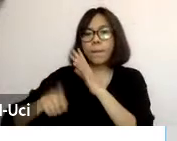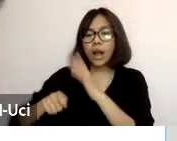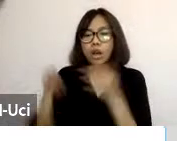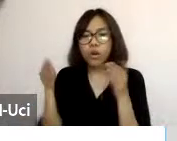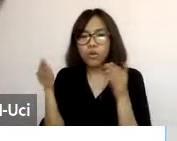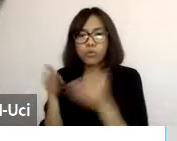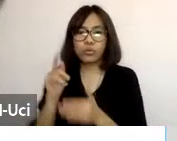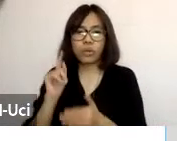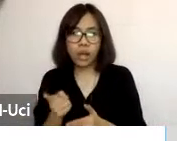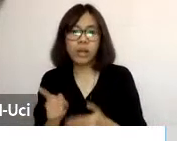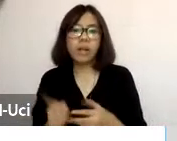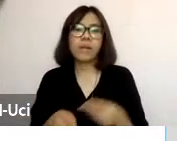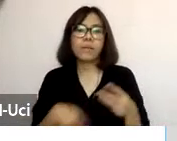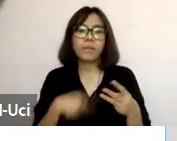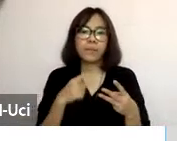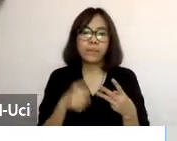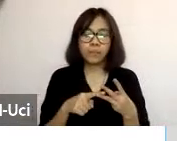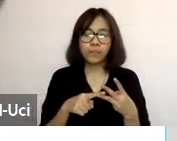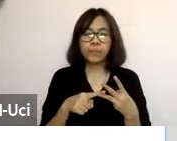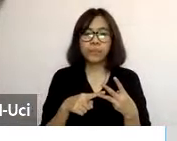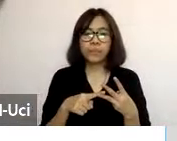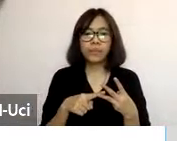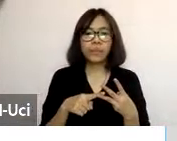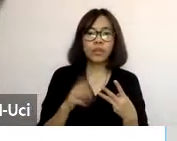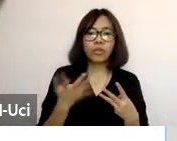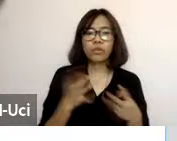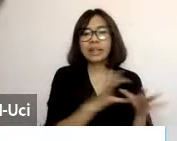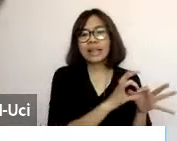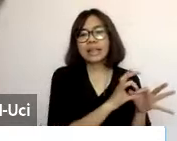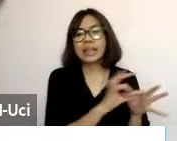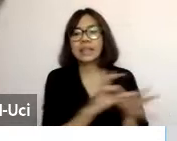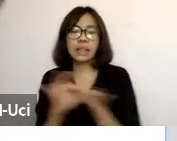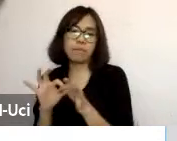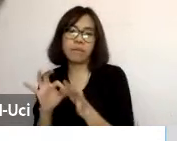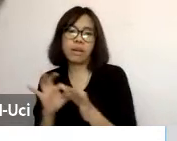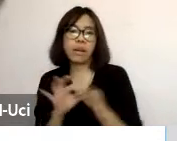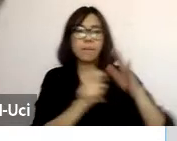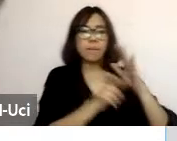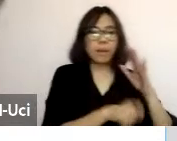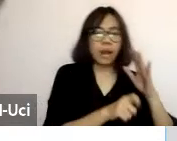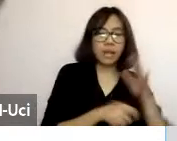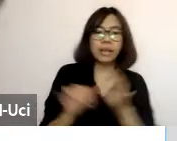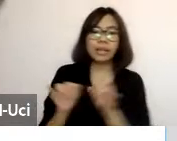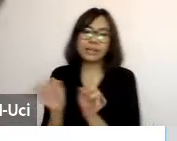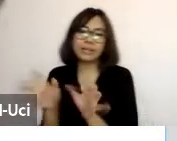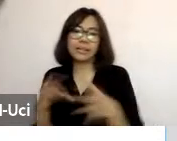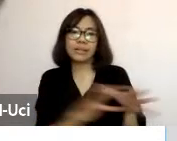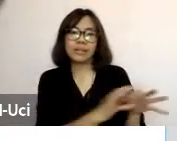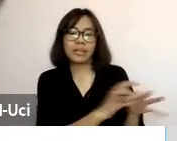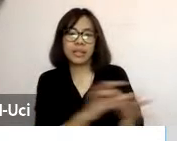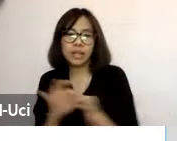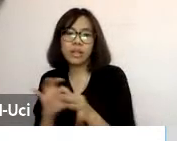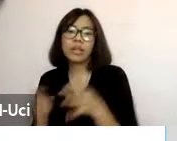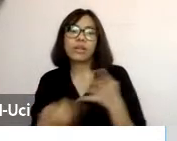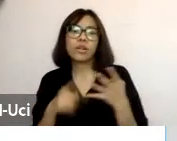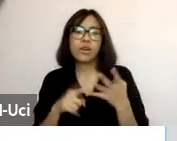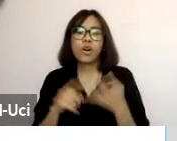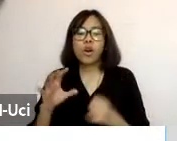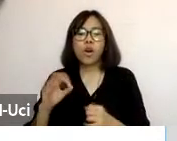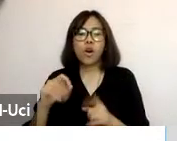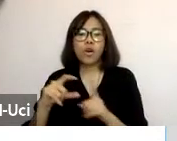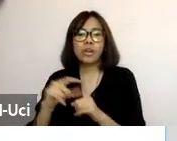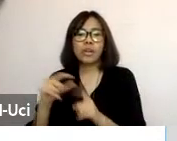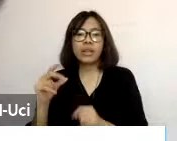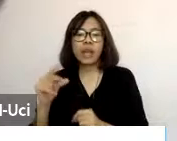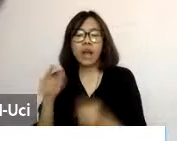comment dibentuk oleh barangkali Age apa kerjasama antara peradilan instansi lain Danau direbut oleh Powers itu